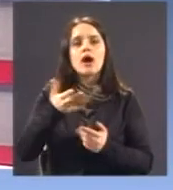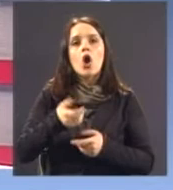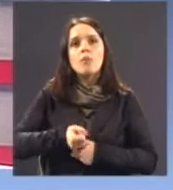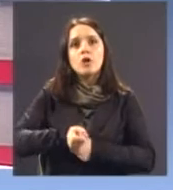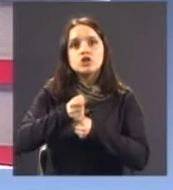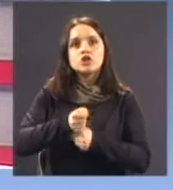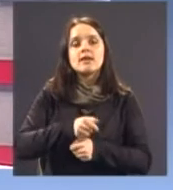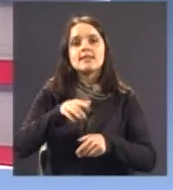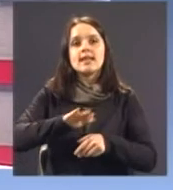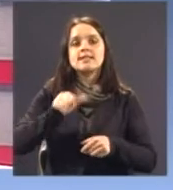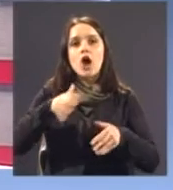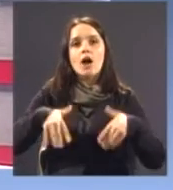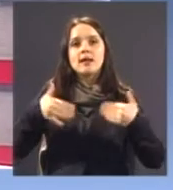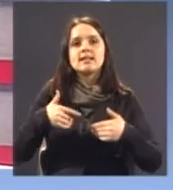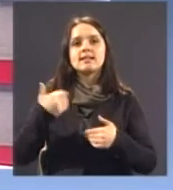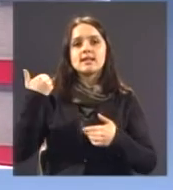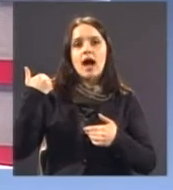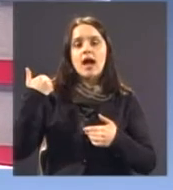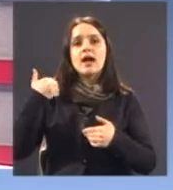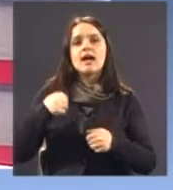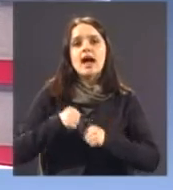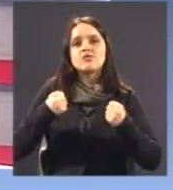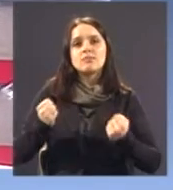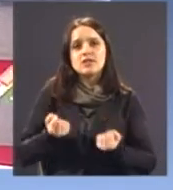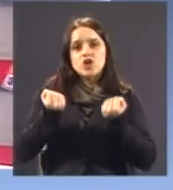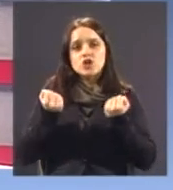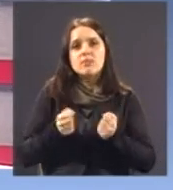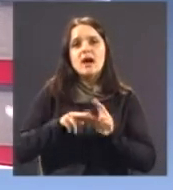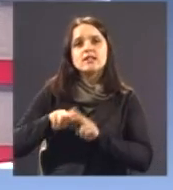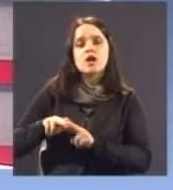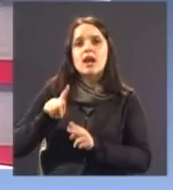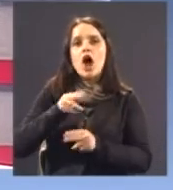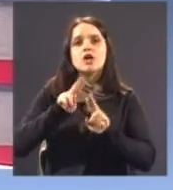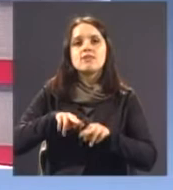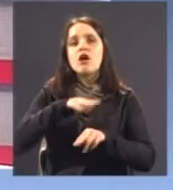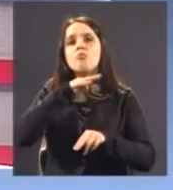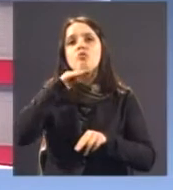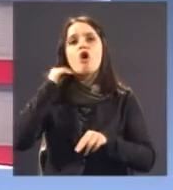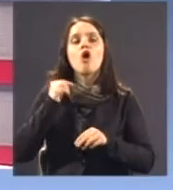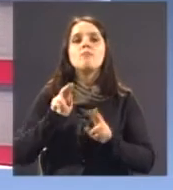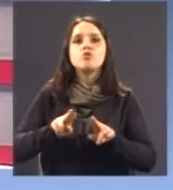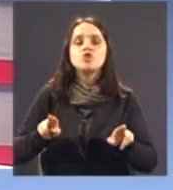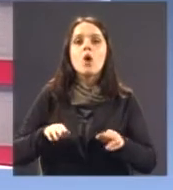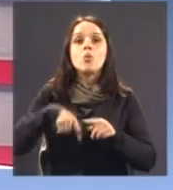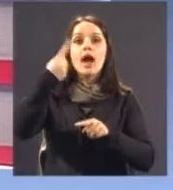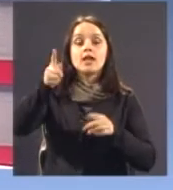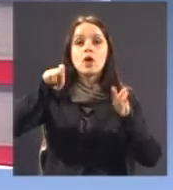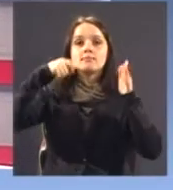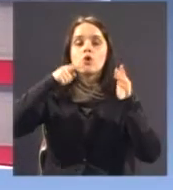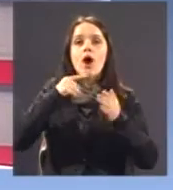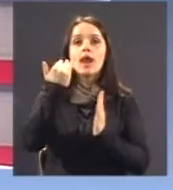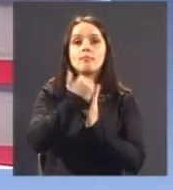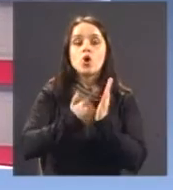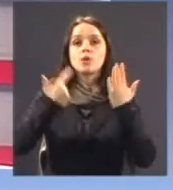sa razvojnim teškoćama izostaje, te da im se ne ostavlja mnogo mogućnosti, u našoj narednoj emisiji, koja je na programu za 7